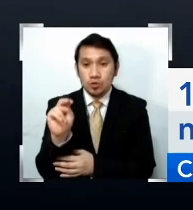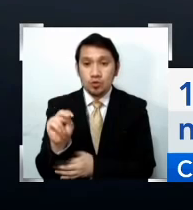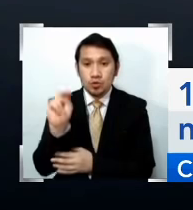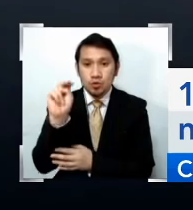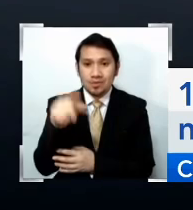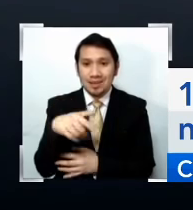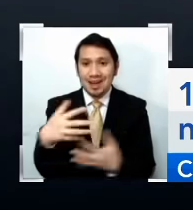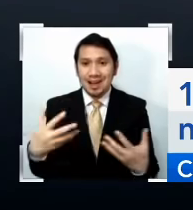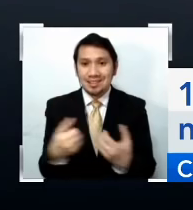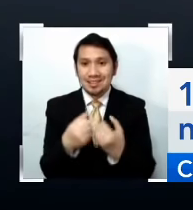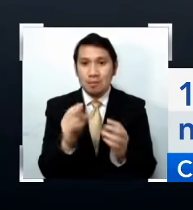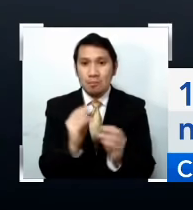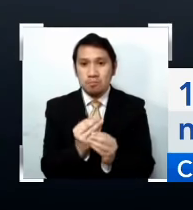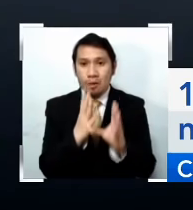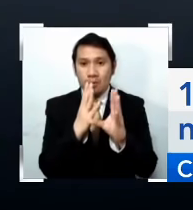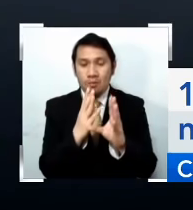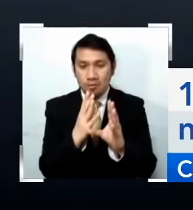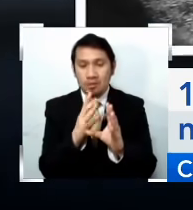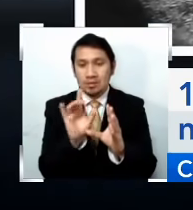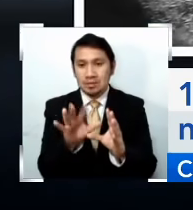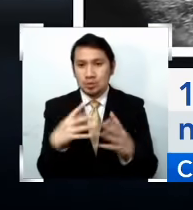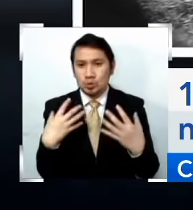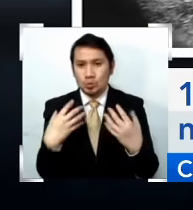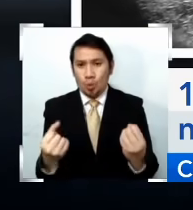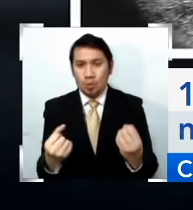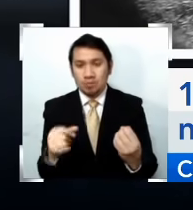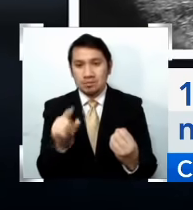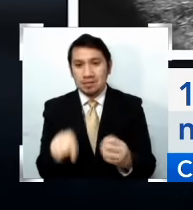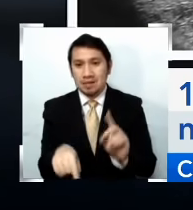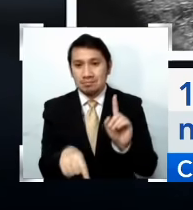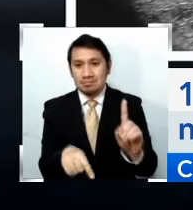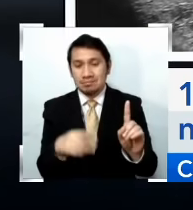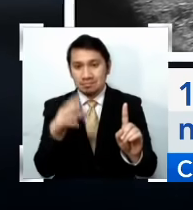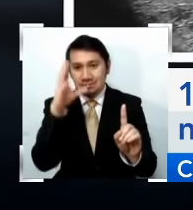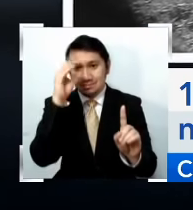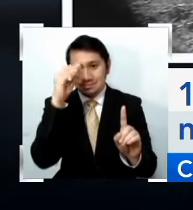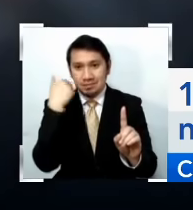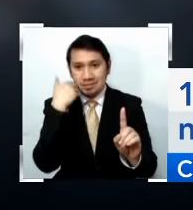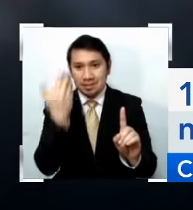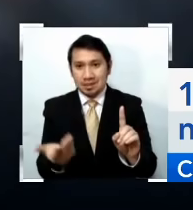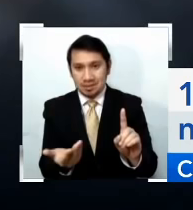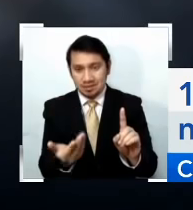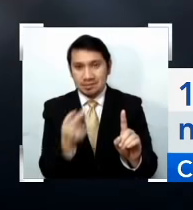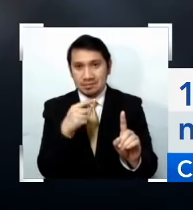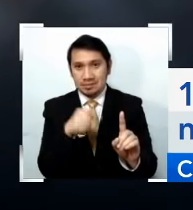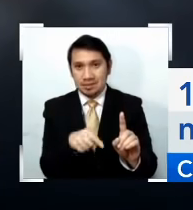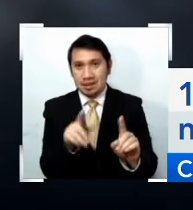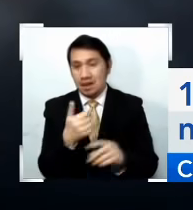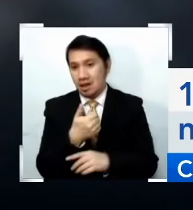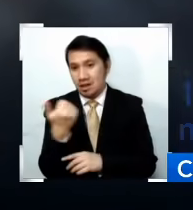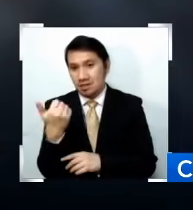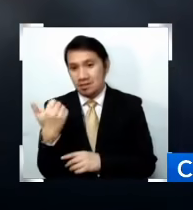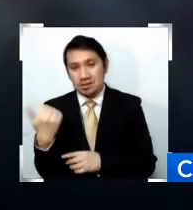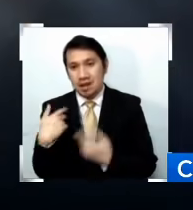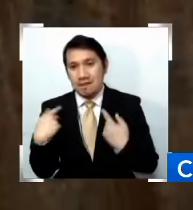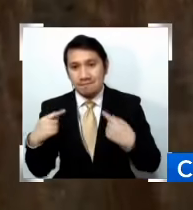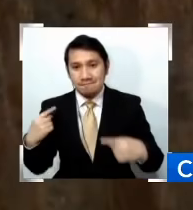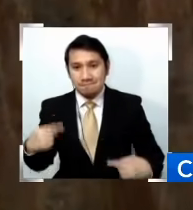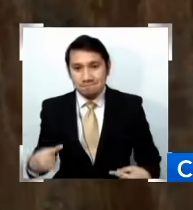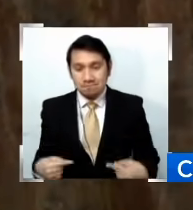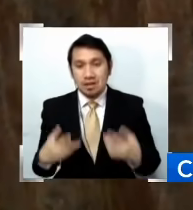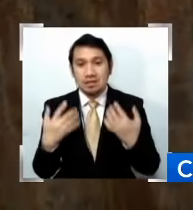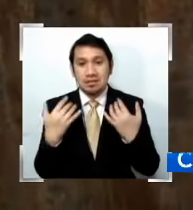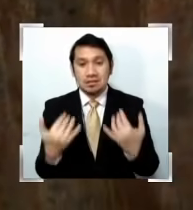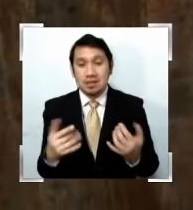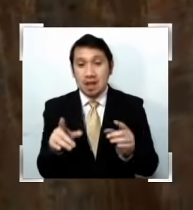Granada. Sa lakas ng pagsabog, patay ang lalaking may hawak ng Granada. Isa pa ang sugatan sa insidente. Nagtamo naman ng